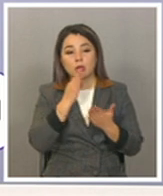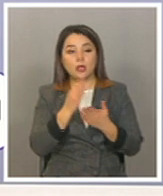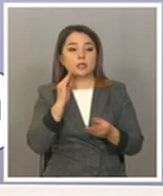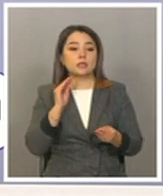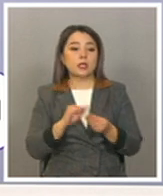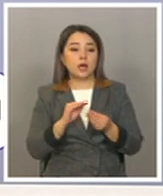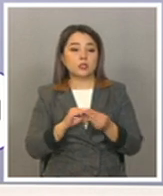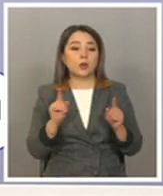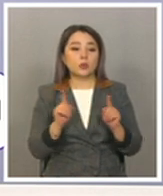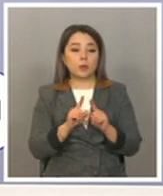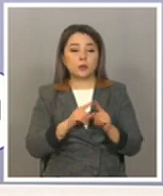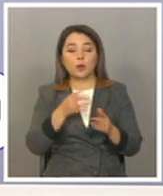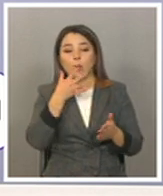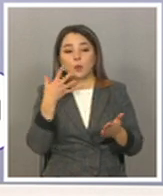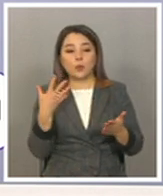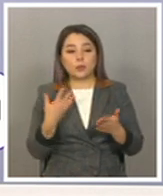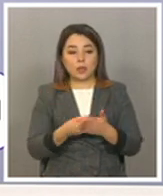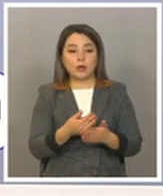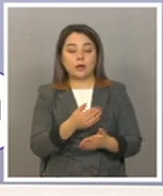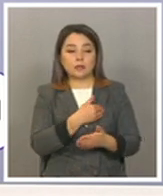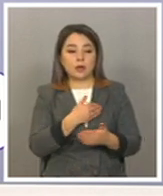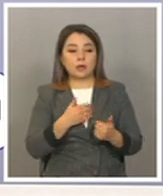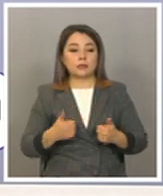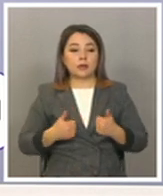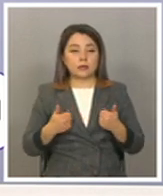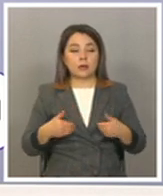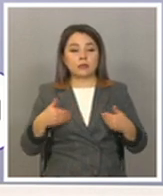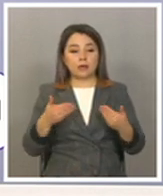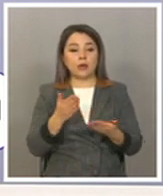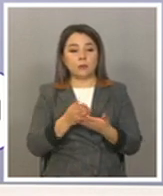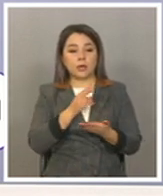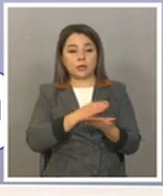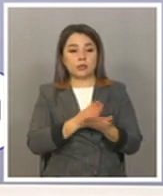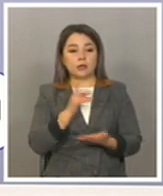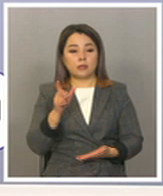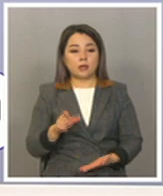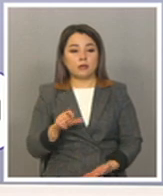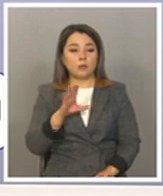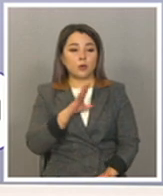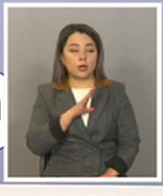басқаруға өз ықпалын тигізген қызметтер екен.